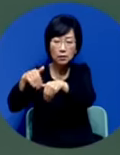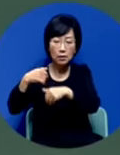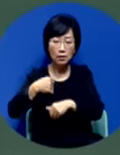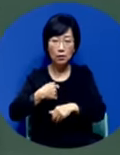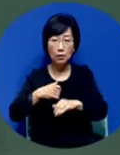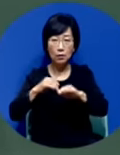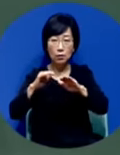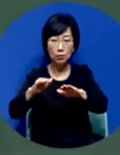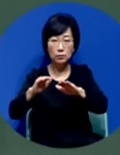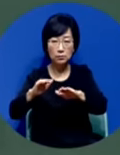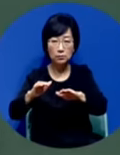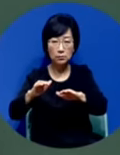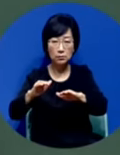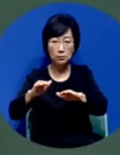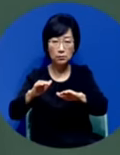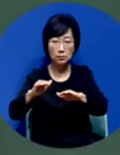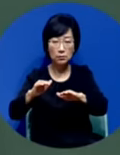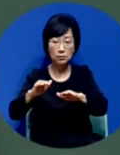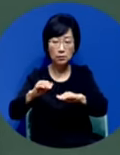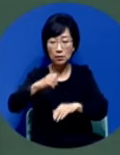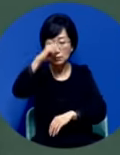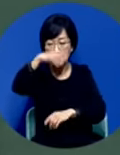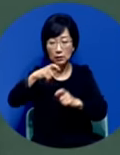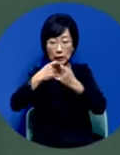왔다가 빌립을 만난 게 아닙니다.